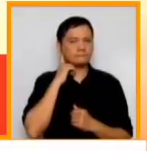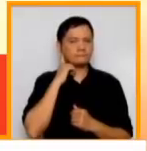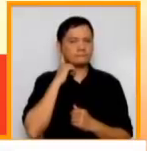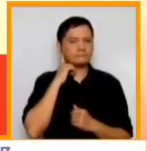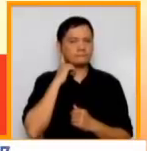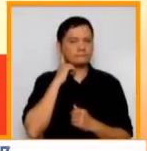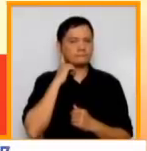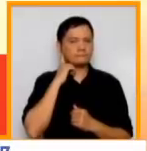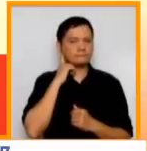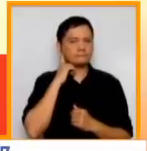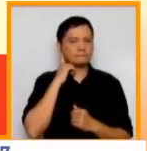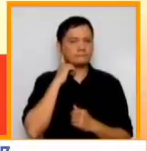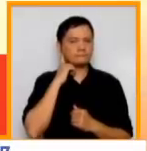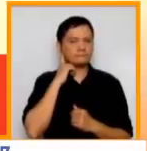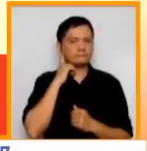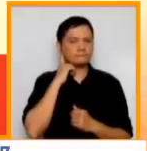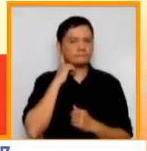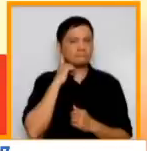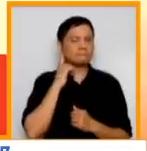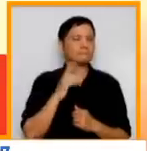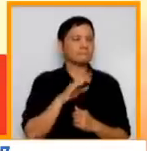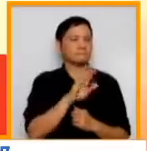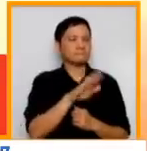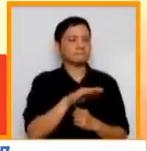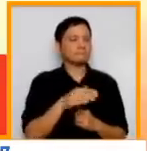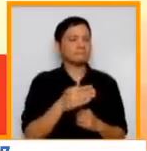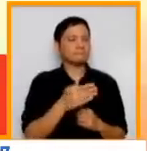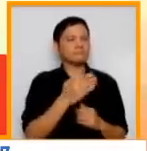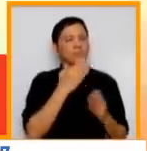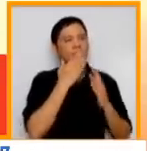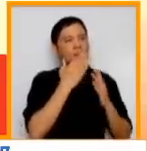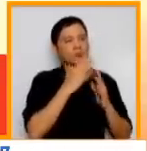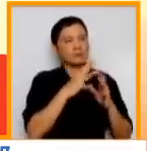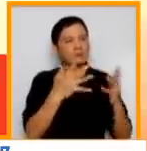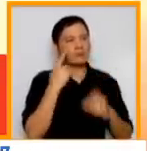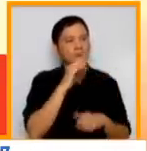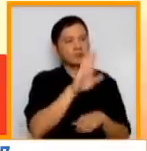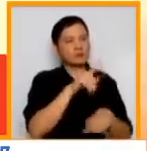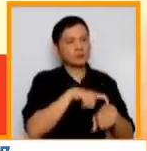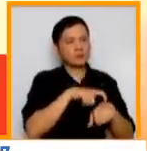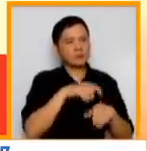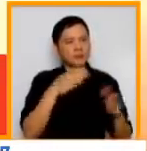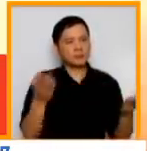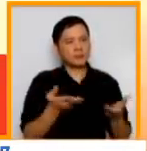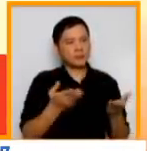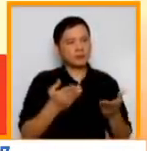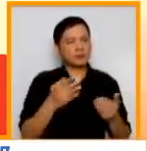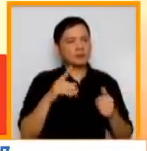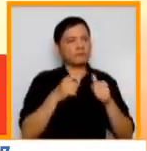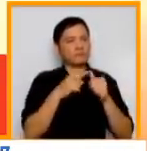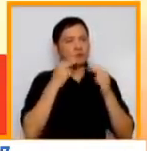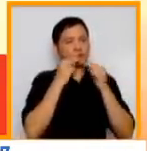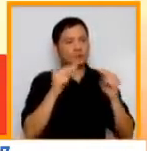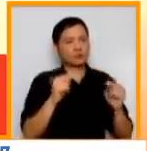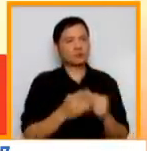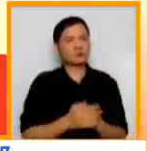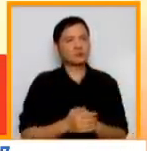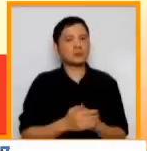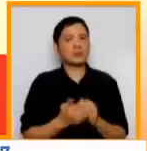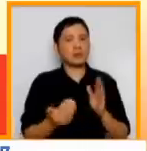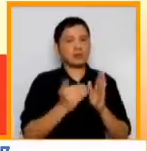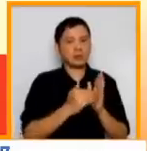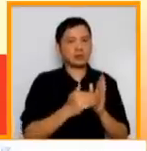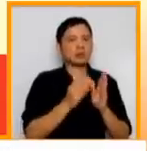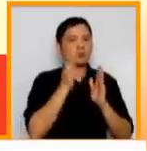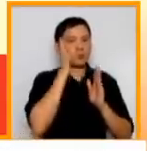Sir, kami po ay muli nagpapasalamat sa ibinigay niyo pong oras sa amin dito po sa unang balita. At kami ho ay patuloy na magdarasal para po